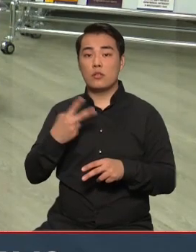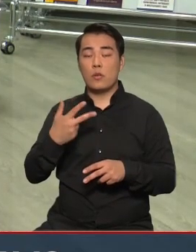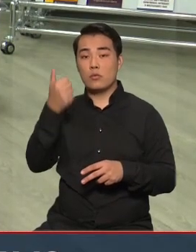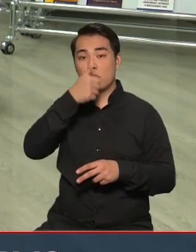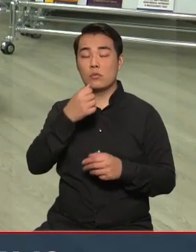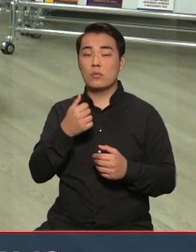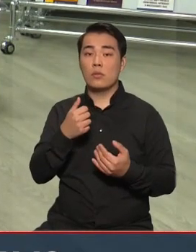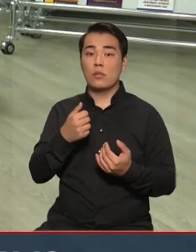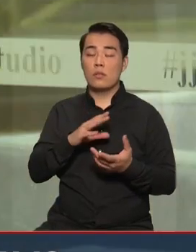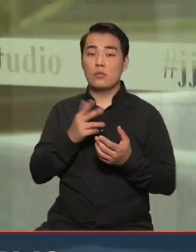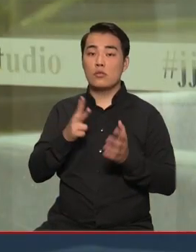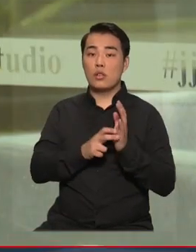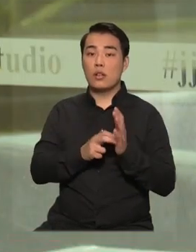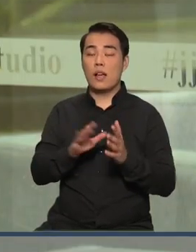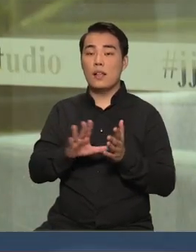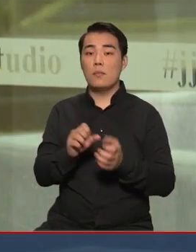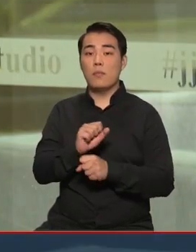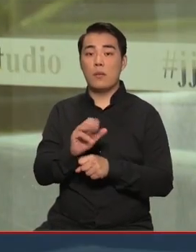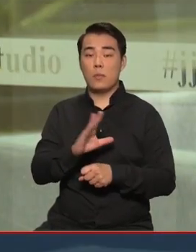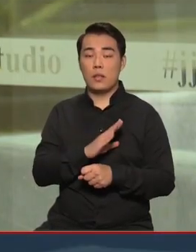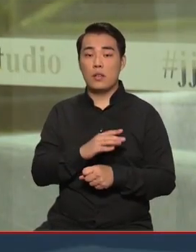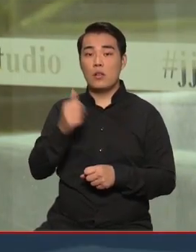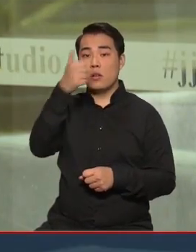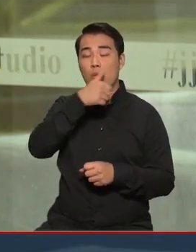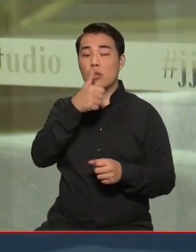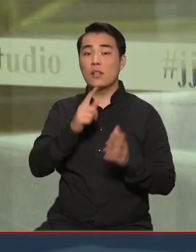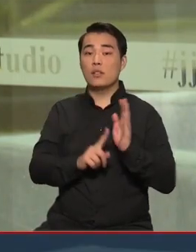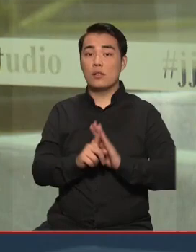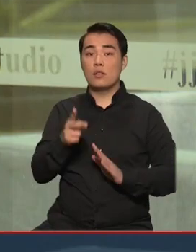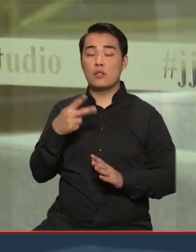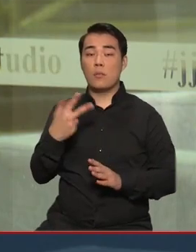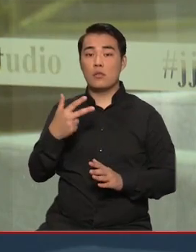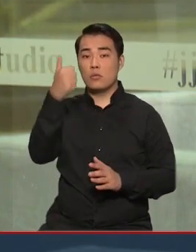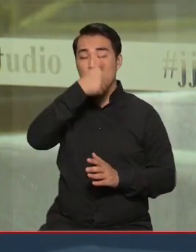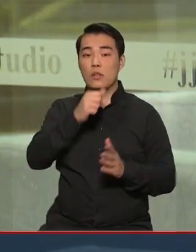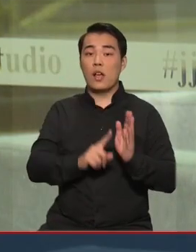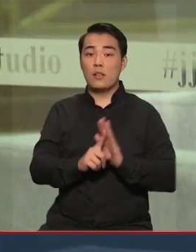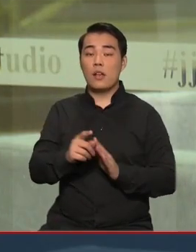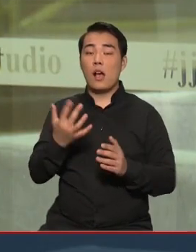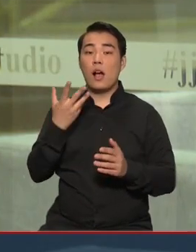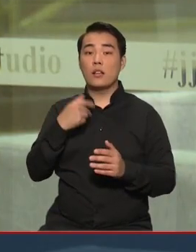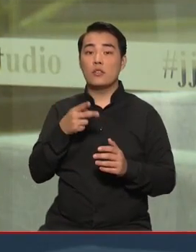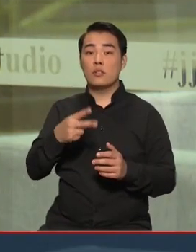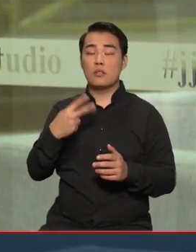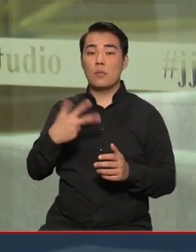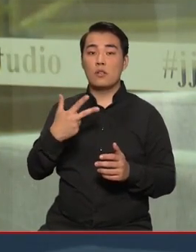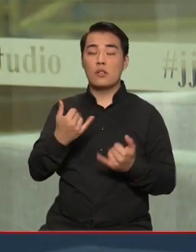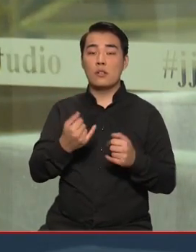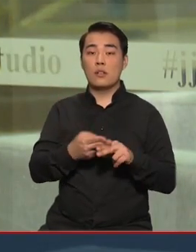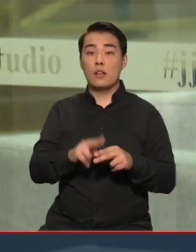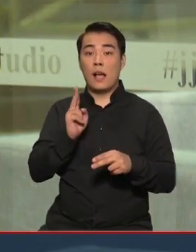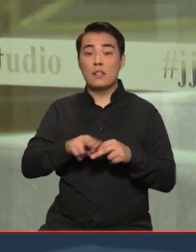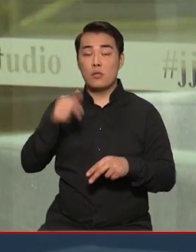800-дей электромобиль болды бізде Қазақстанда. Жылдың басында 23-ші жылдың. 23-ші аяғында 8700